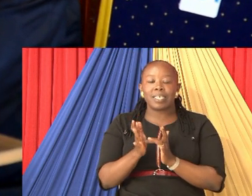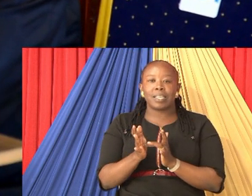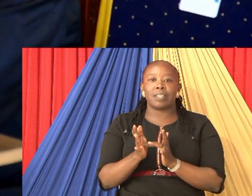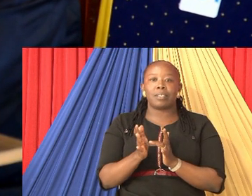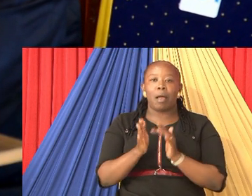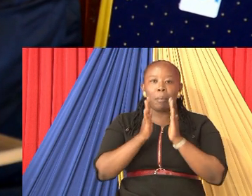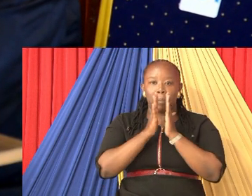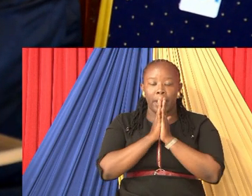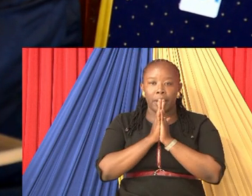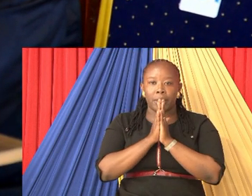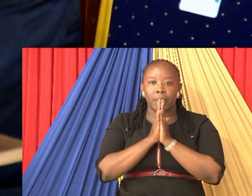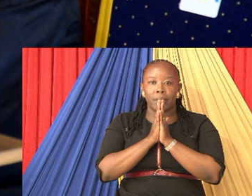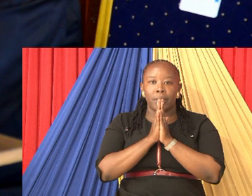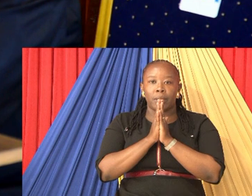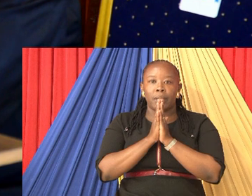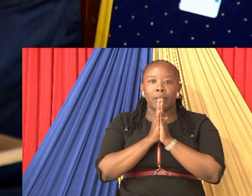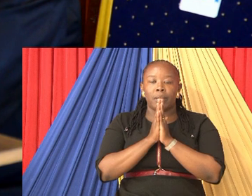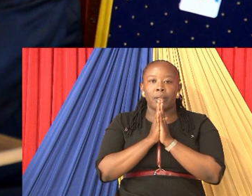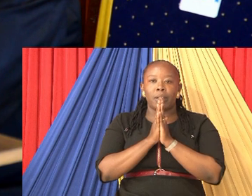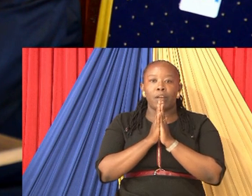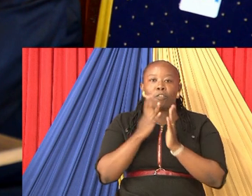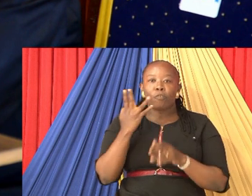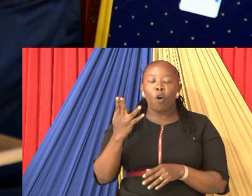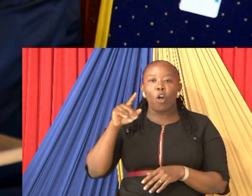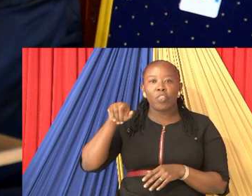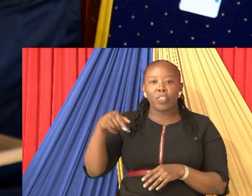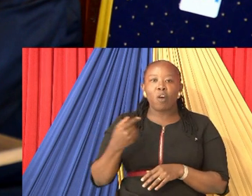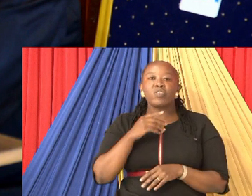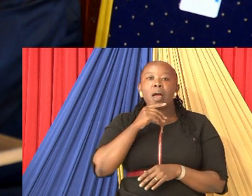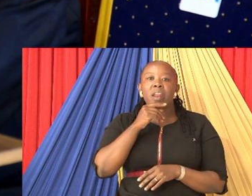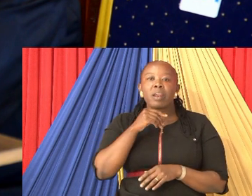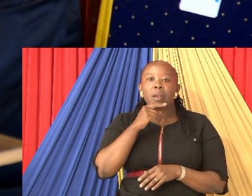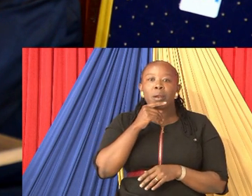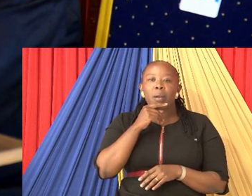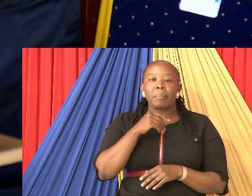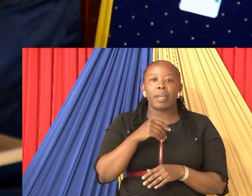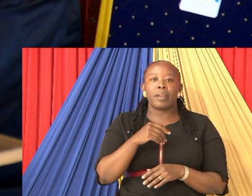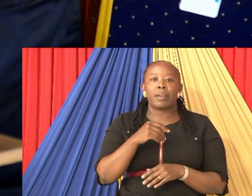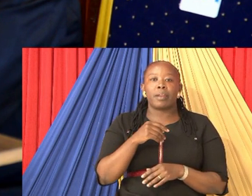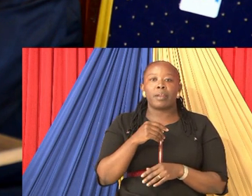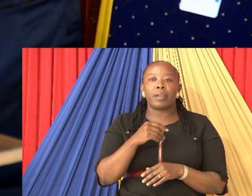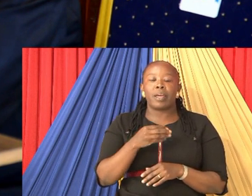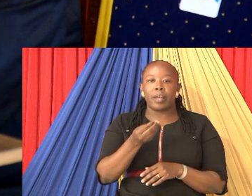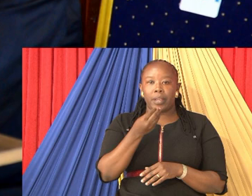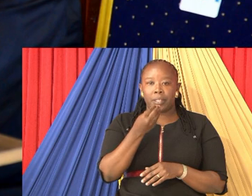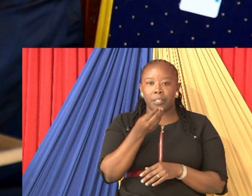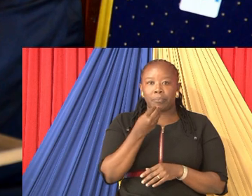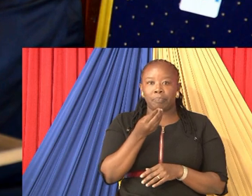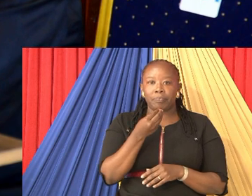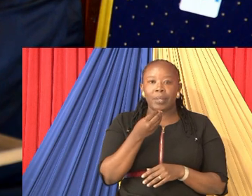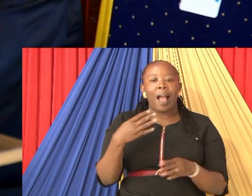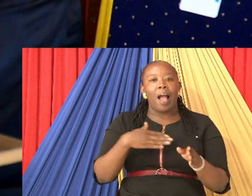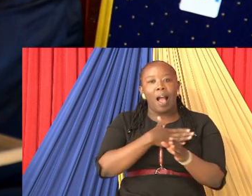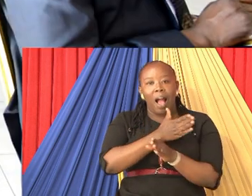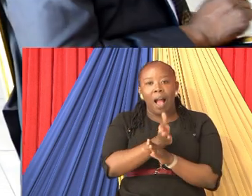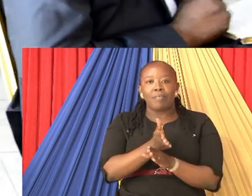wengi. Ikiwa wanaume walikuwa 4000. Yesu akashukuru, na hapo ndipo nilipokuwa